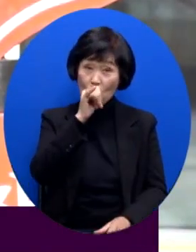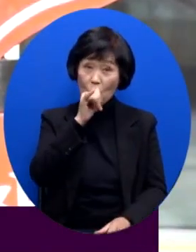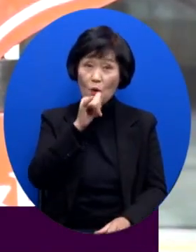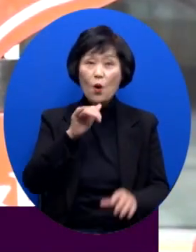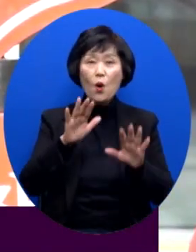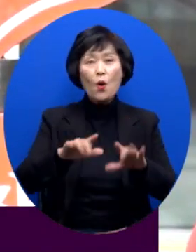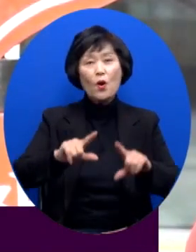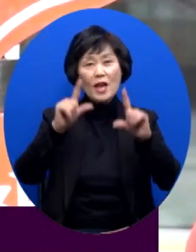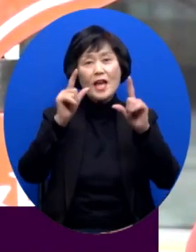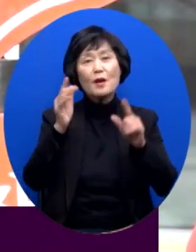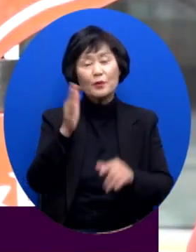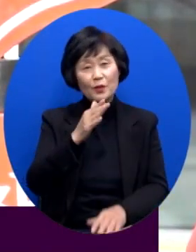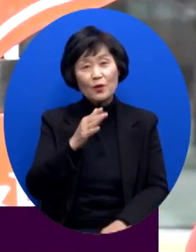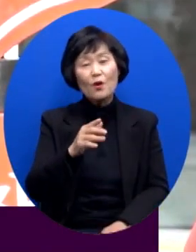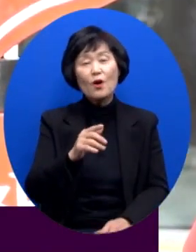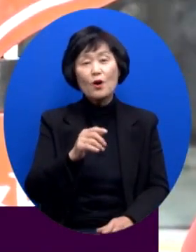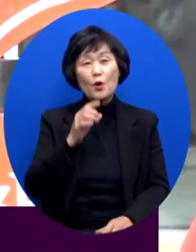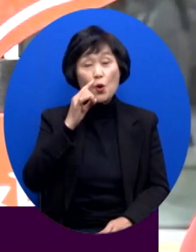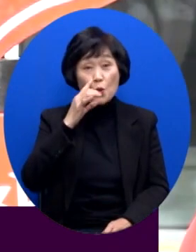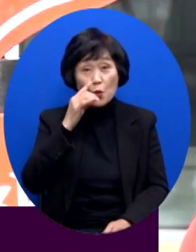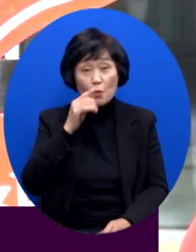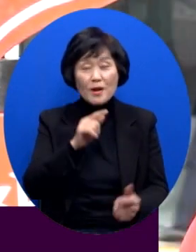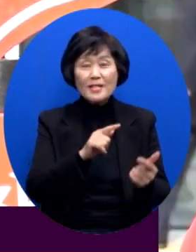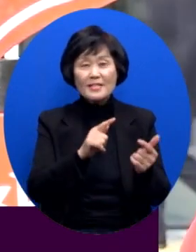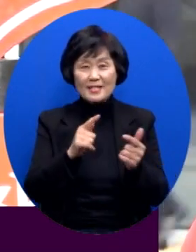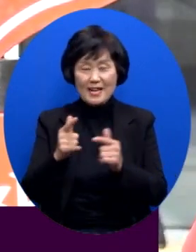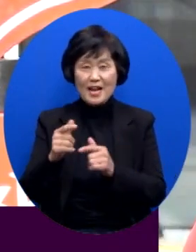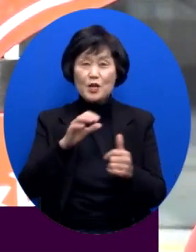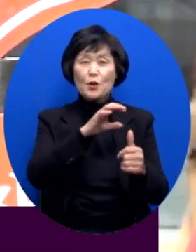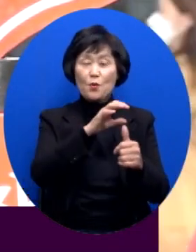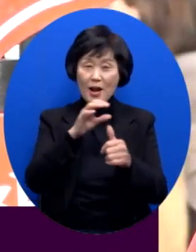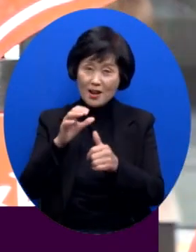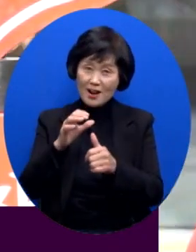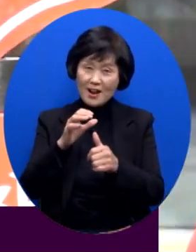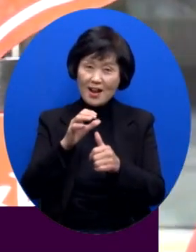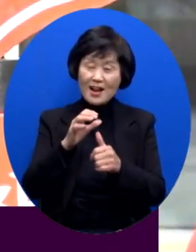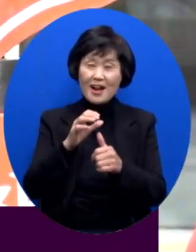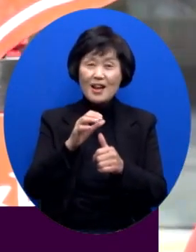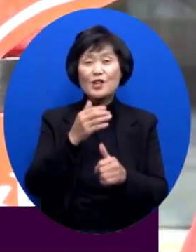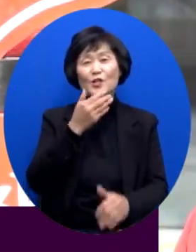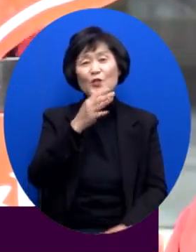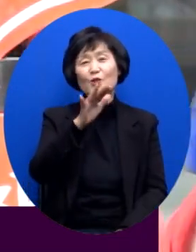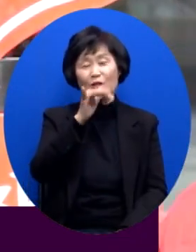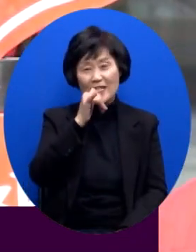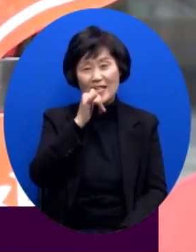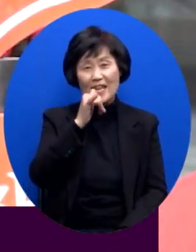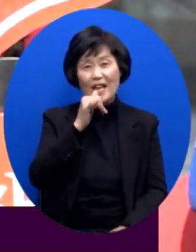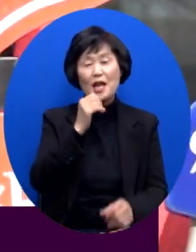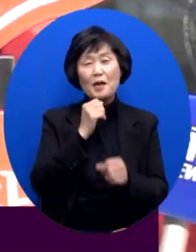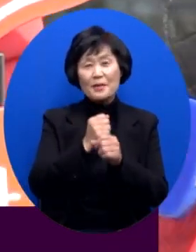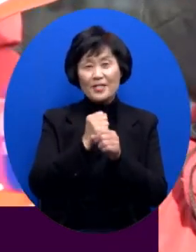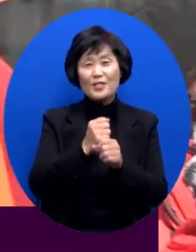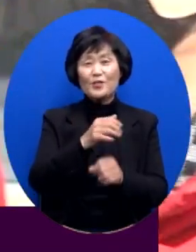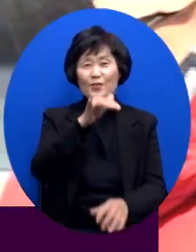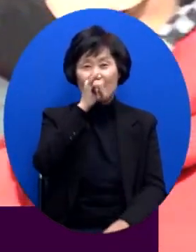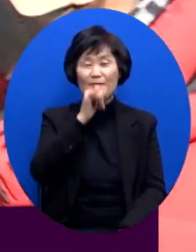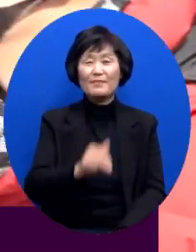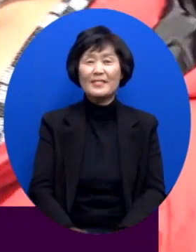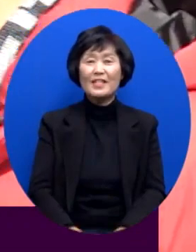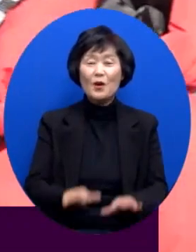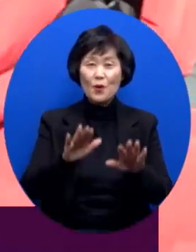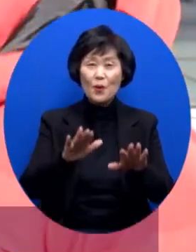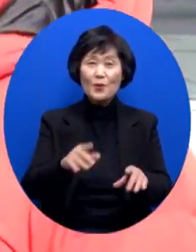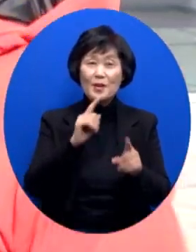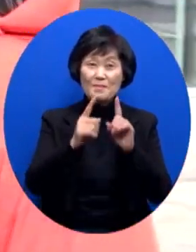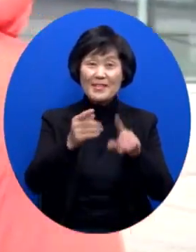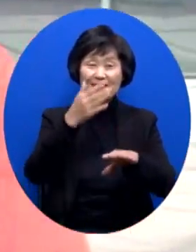부분들을 활용할 수 있는 것들을 저희가 이제 선을 보이게 되었습니다. 예. 오늘 말씀 감사합니다. 네,